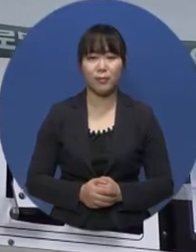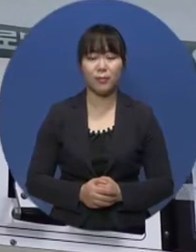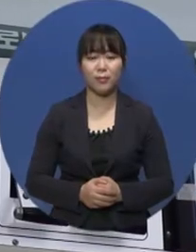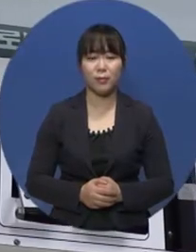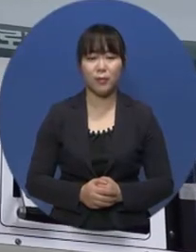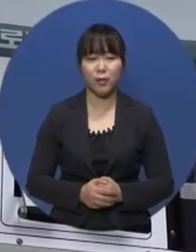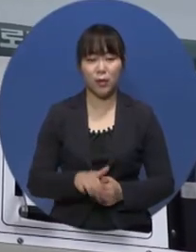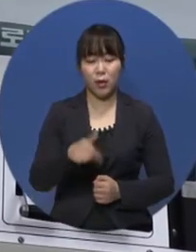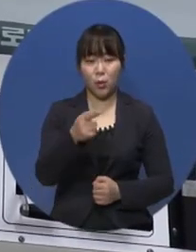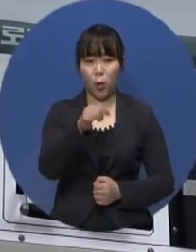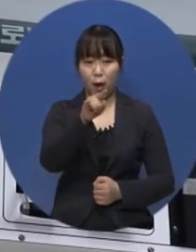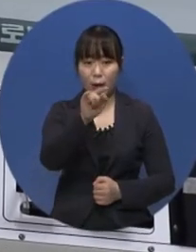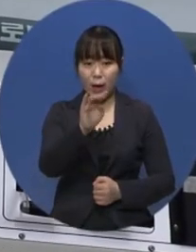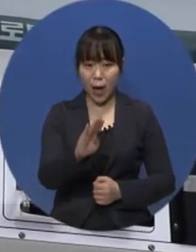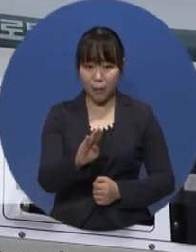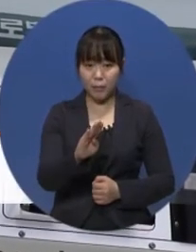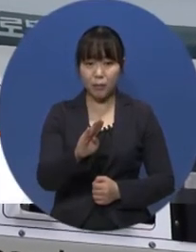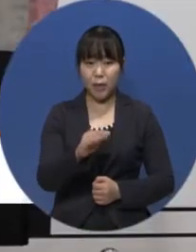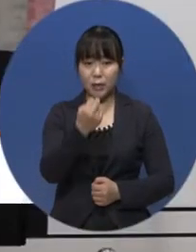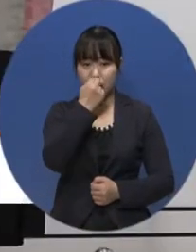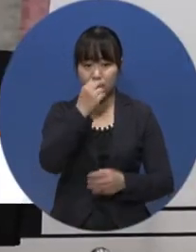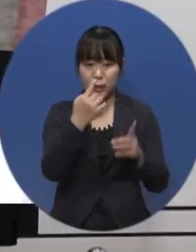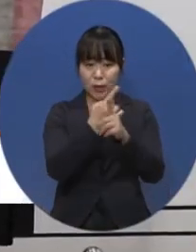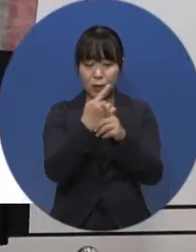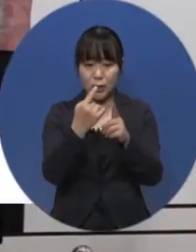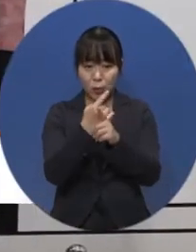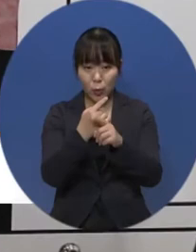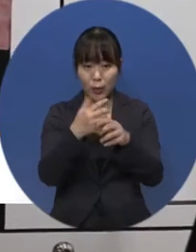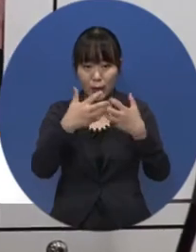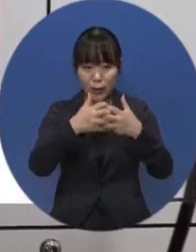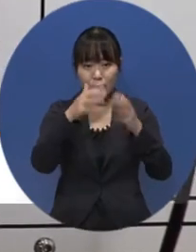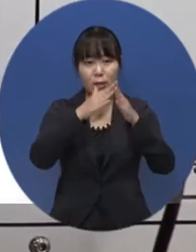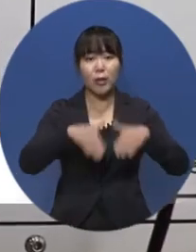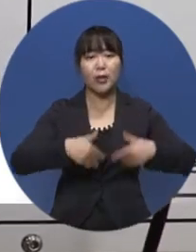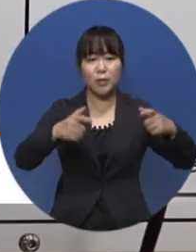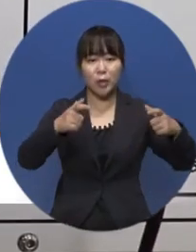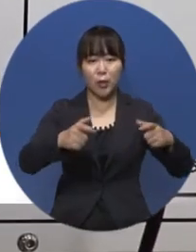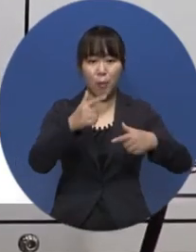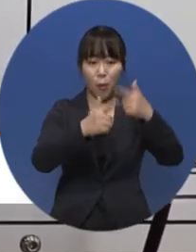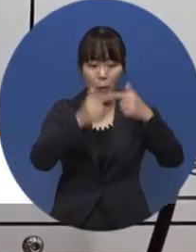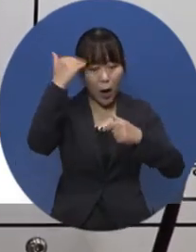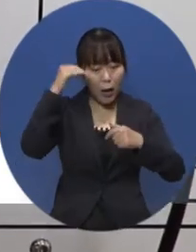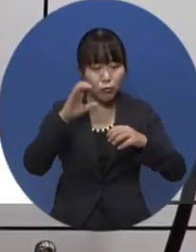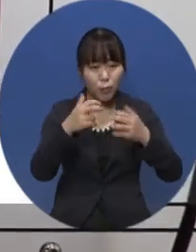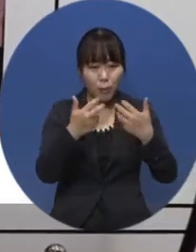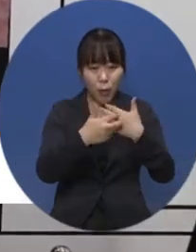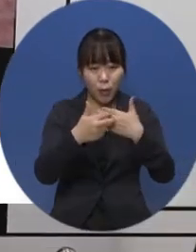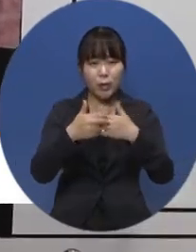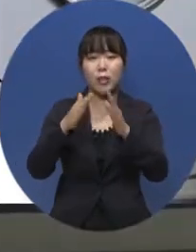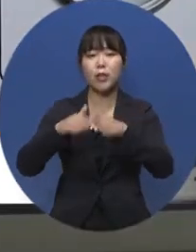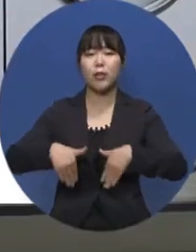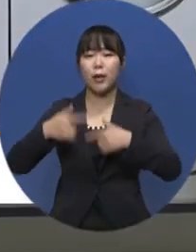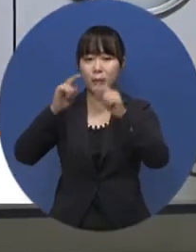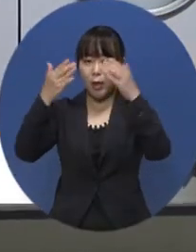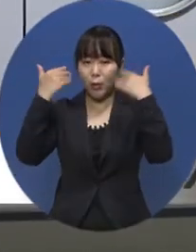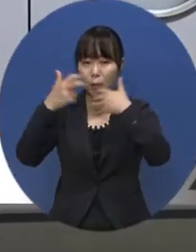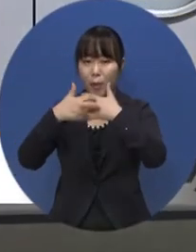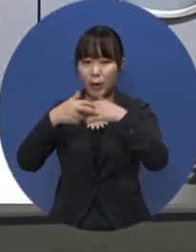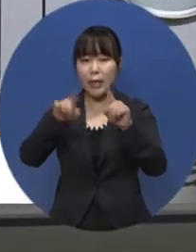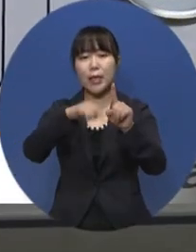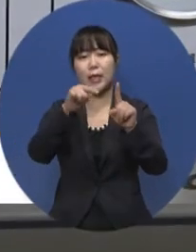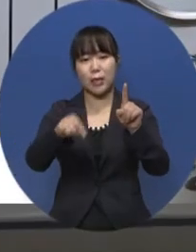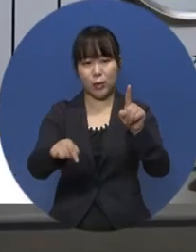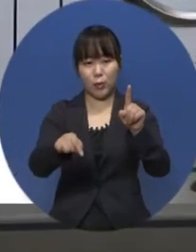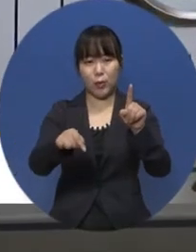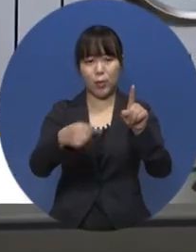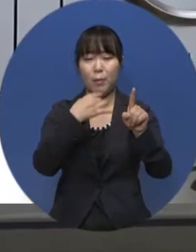고압 산소치료기는 전남 지역의 목포 한국병원과 전남대학교 병원의 1인용 챔버만